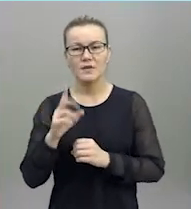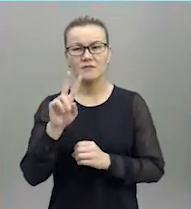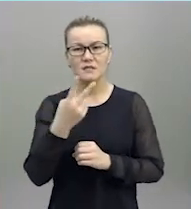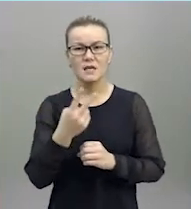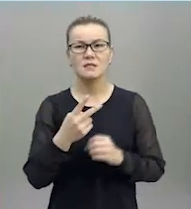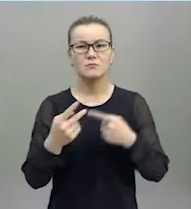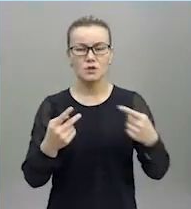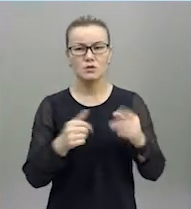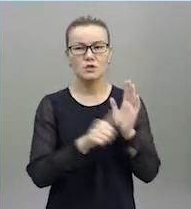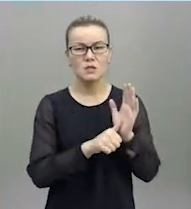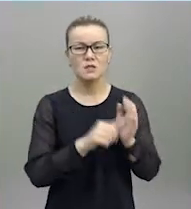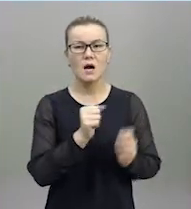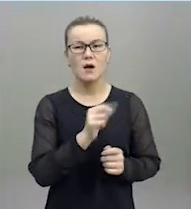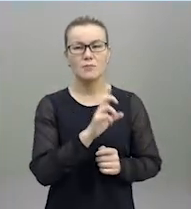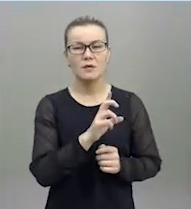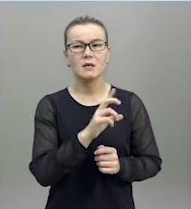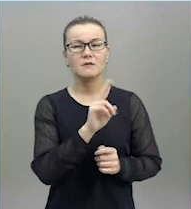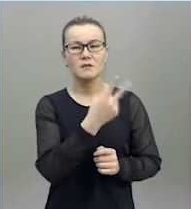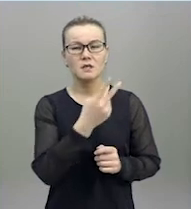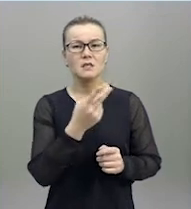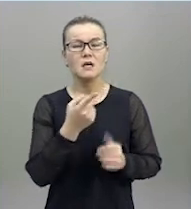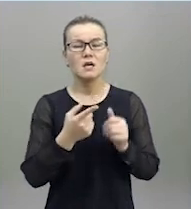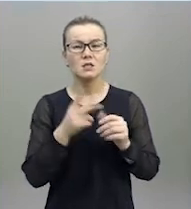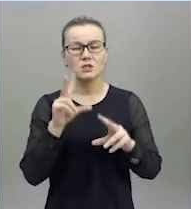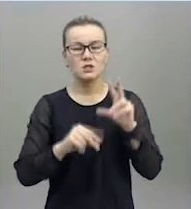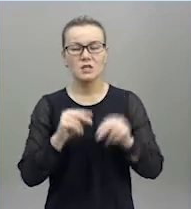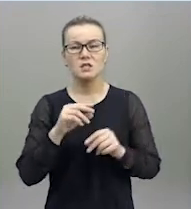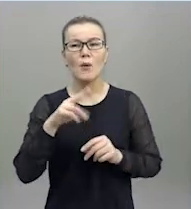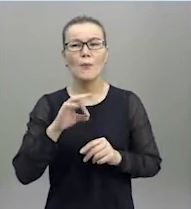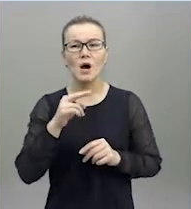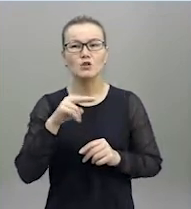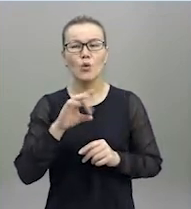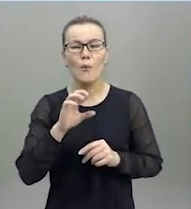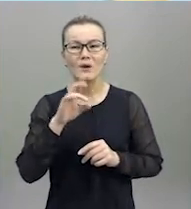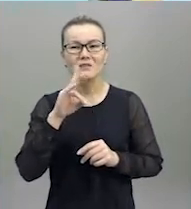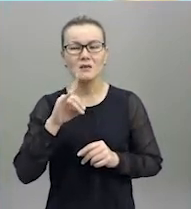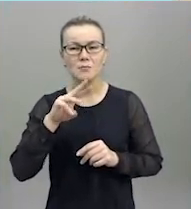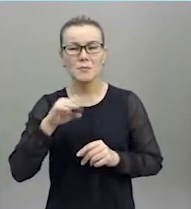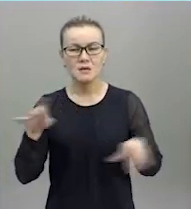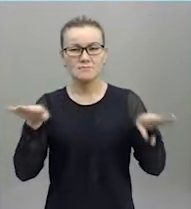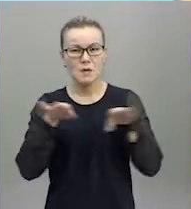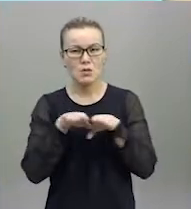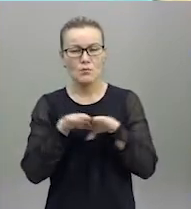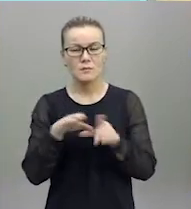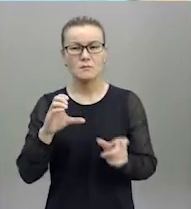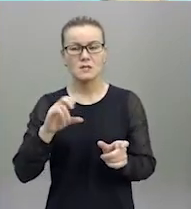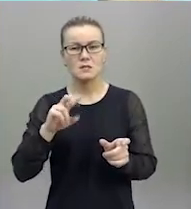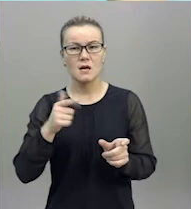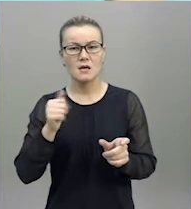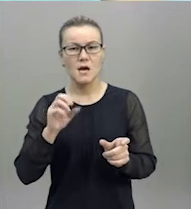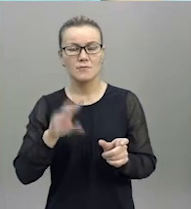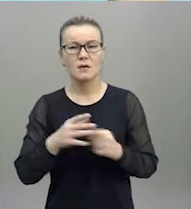квадрат мы считаем подобными слагаемыми работаем только с коэффициентами 12 минус 6 я